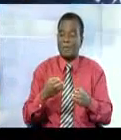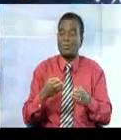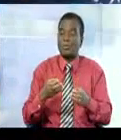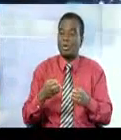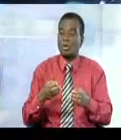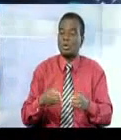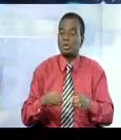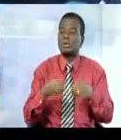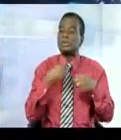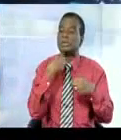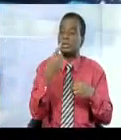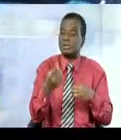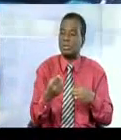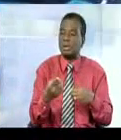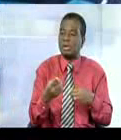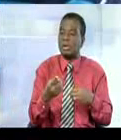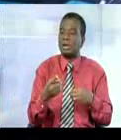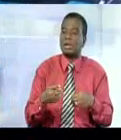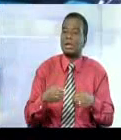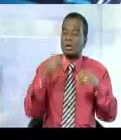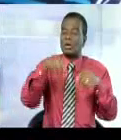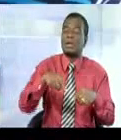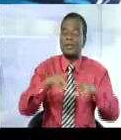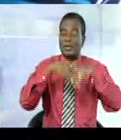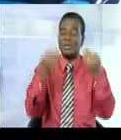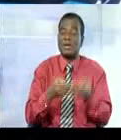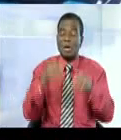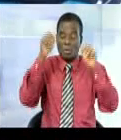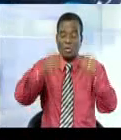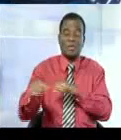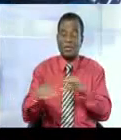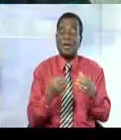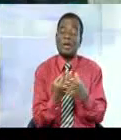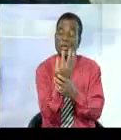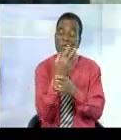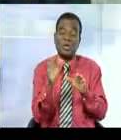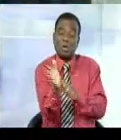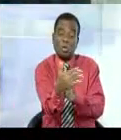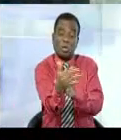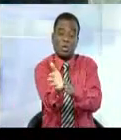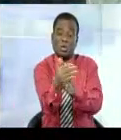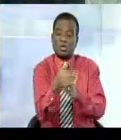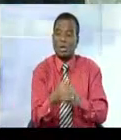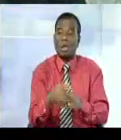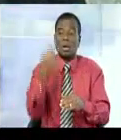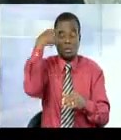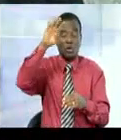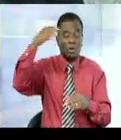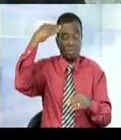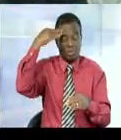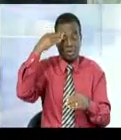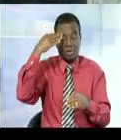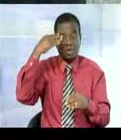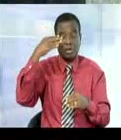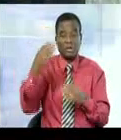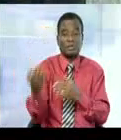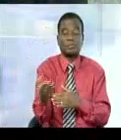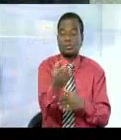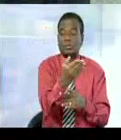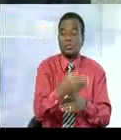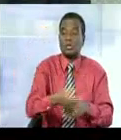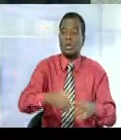l'agriculture familiale, intégrer tout ça pour que la famille puisse manger à sa faim. Pour Kobena Kwasi Adjoumani, ministre des Ressources